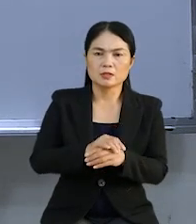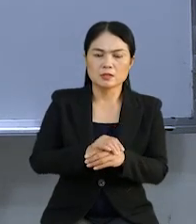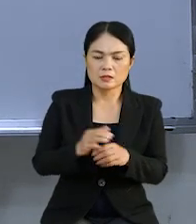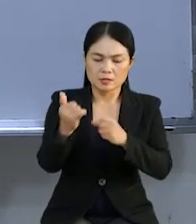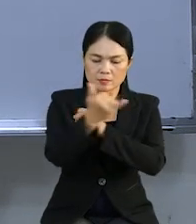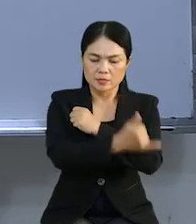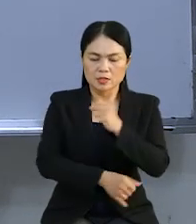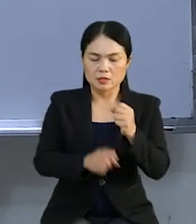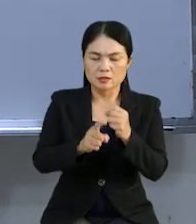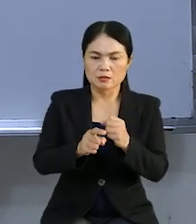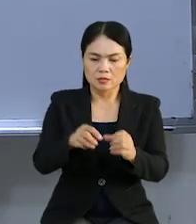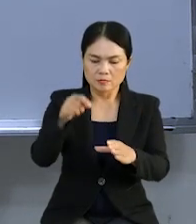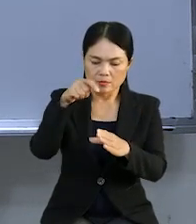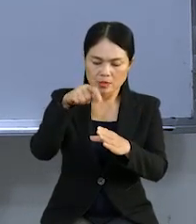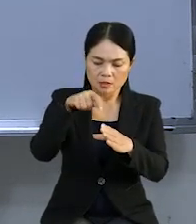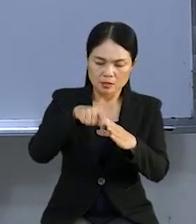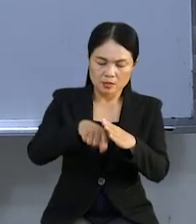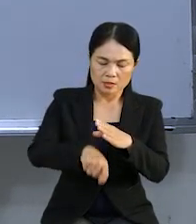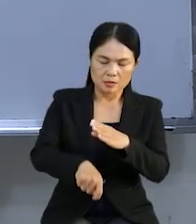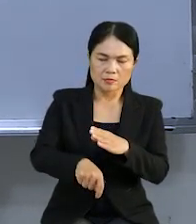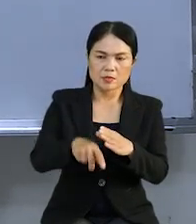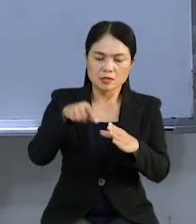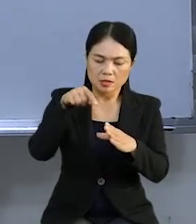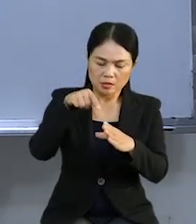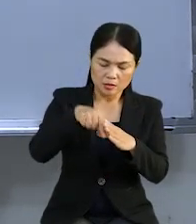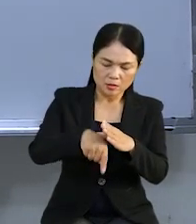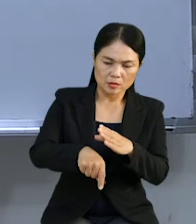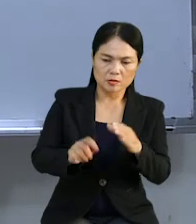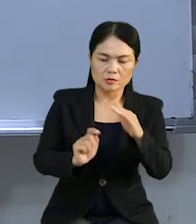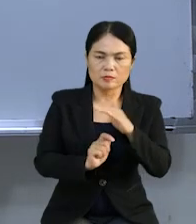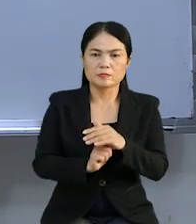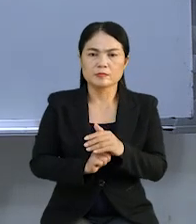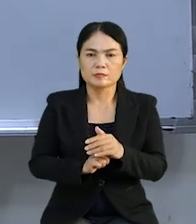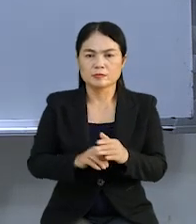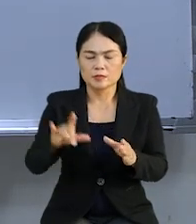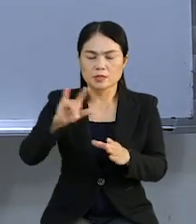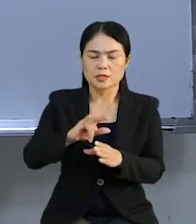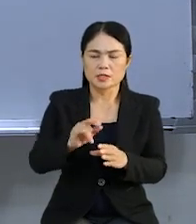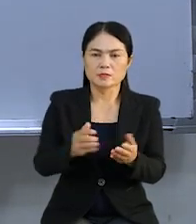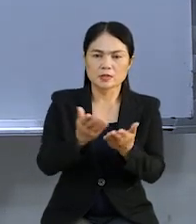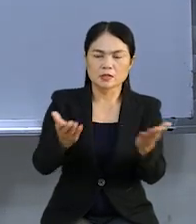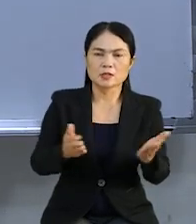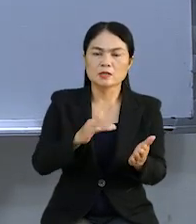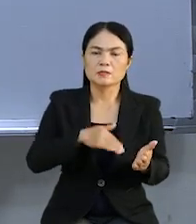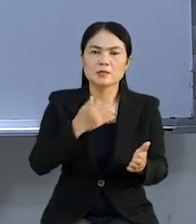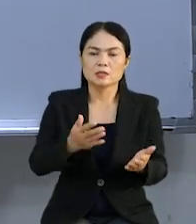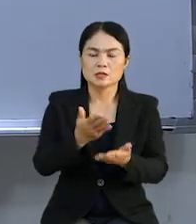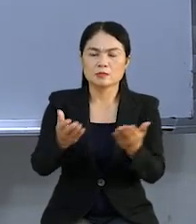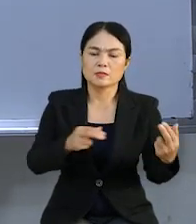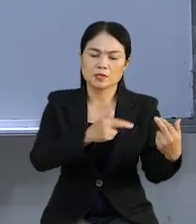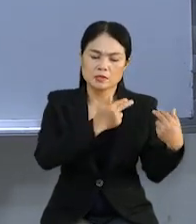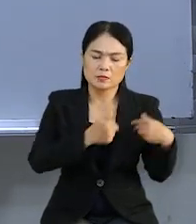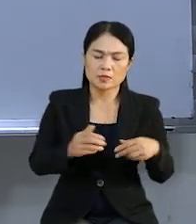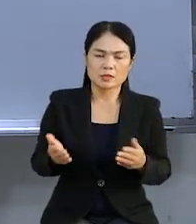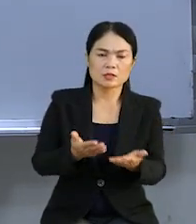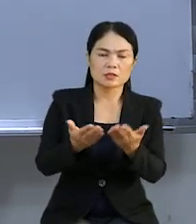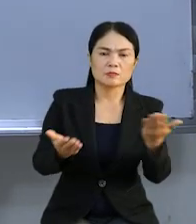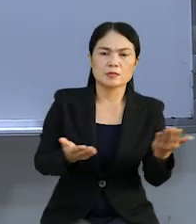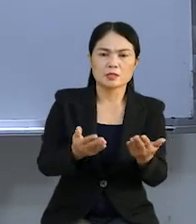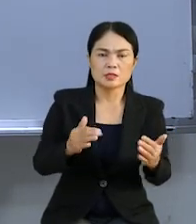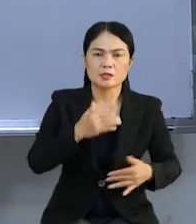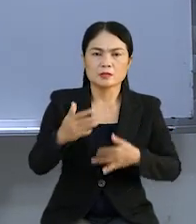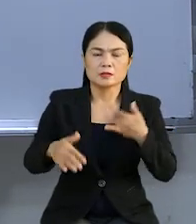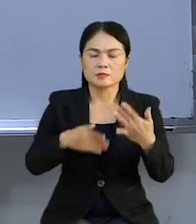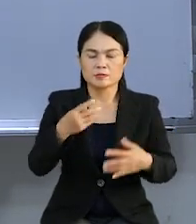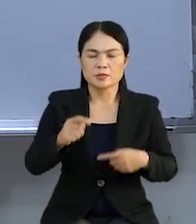ปรตีนเนี่ยมีอันดงเปล่งการแบบนี้บาดยังไม่ได้ก้นสำหรับก้นก็มีอารมณ์อย่างน่ะมีตึกจัดอย่างน่ะได้สบ